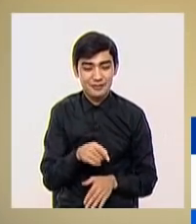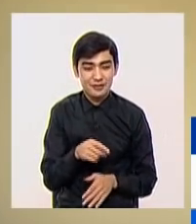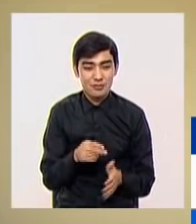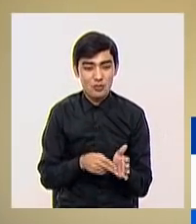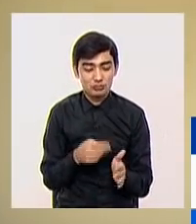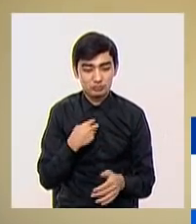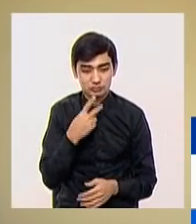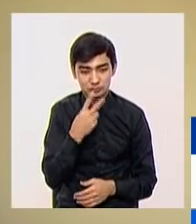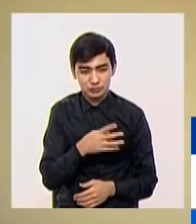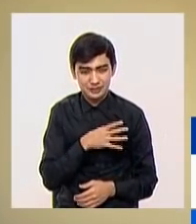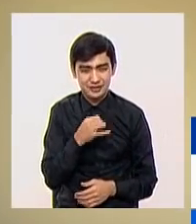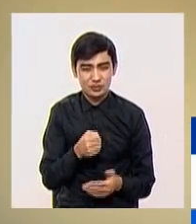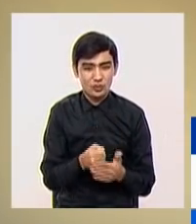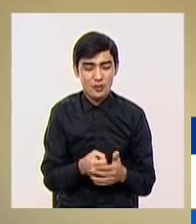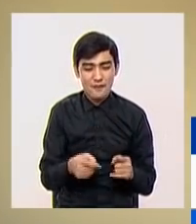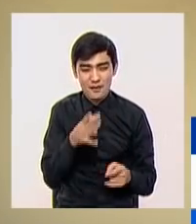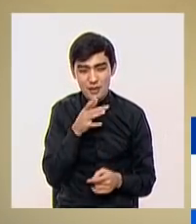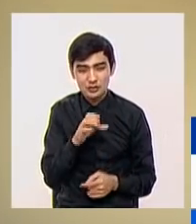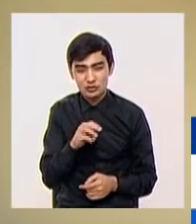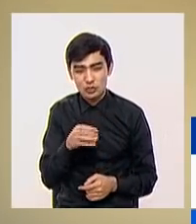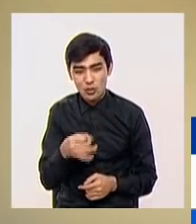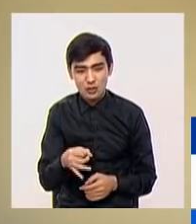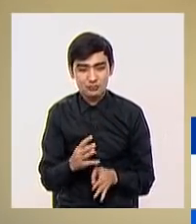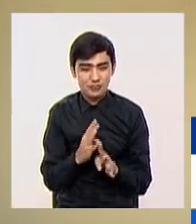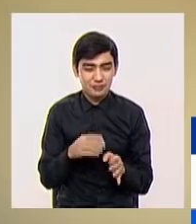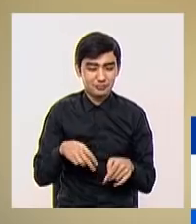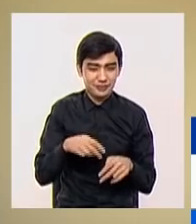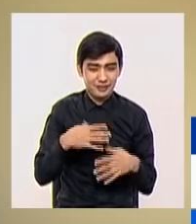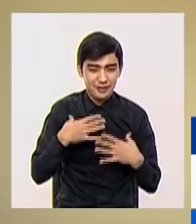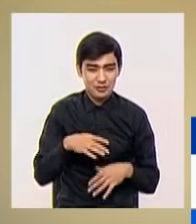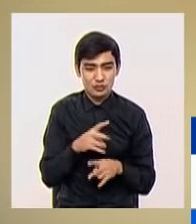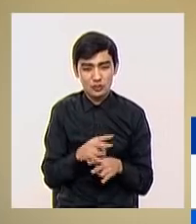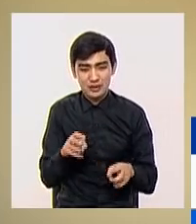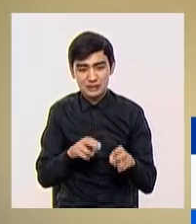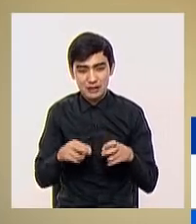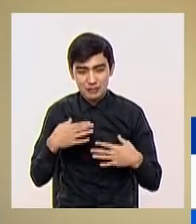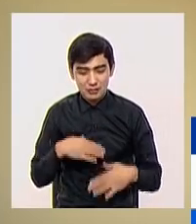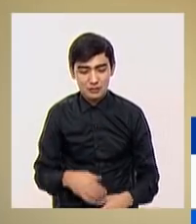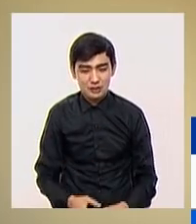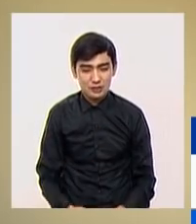поезда көрдік. Оған дейін стройда ештеңе де болған жоқ. Оны ешкім іздеген де